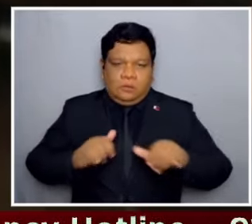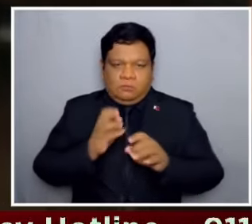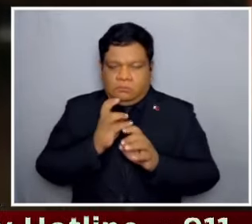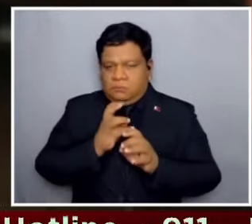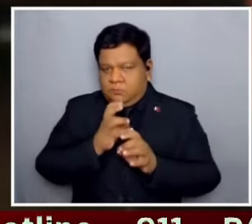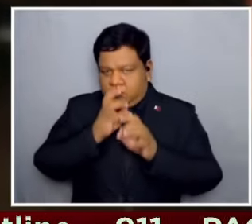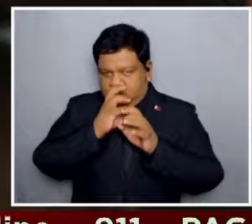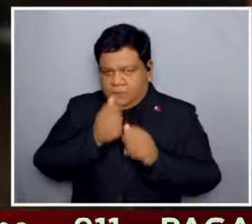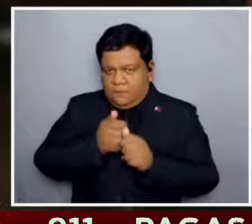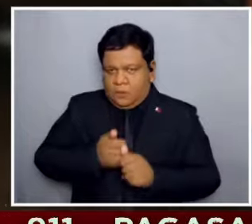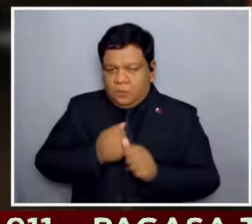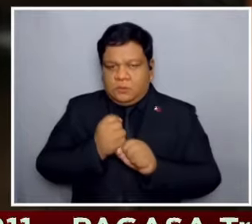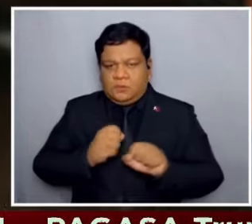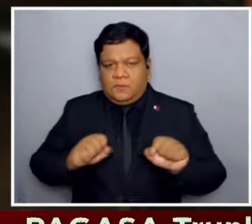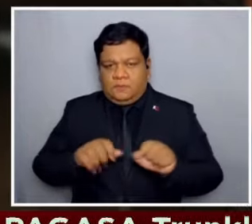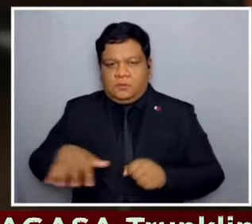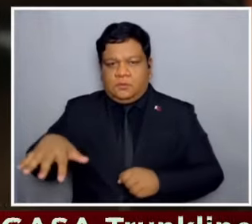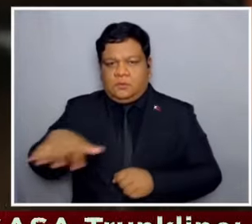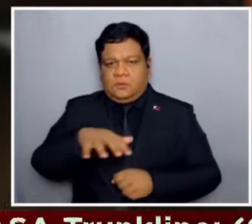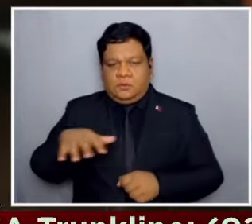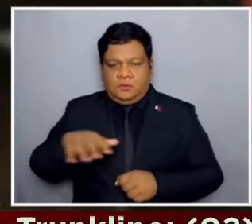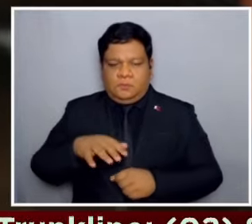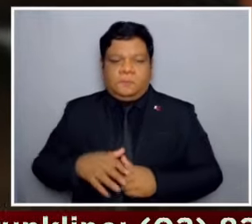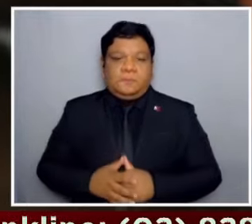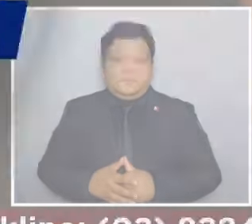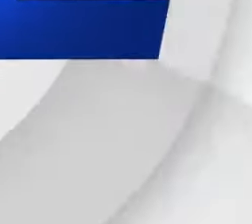ipinatutupad na seguridad dito sa complex.